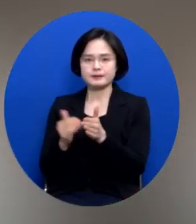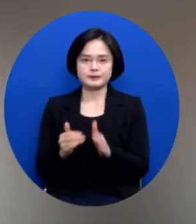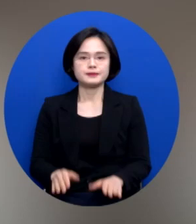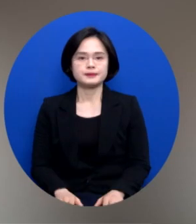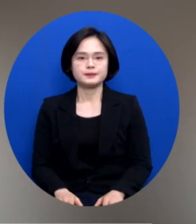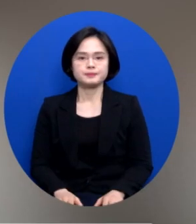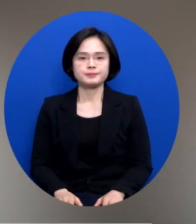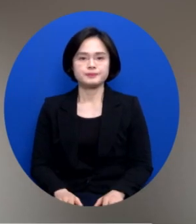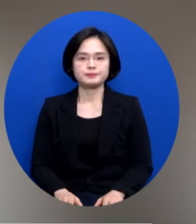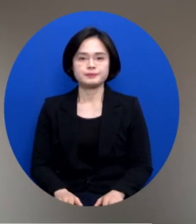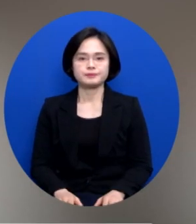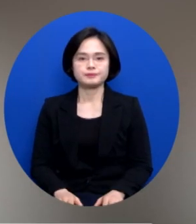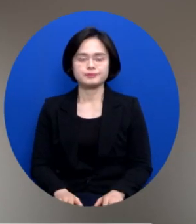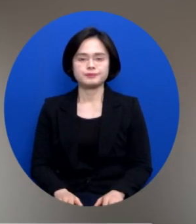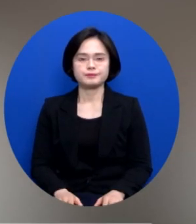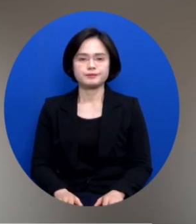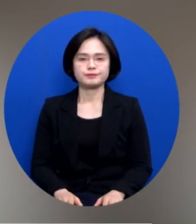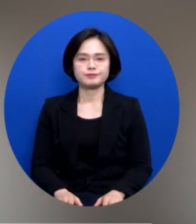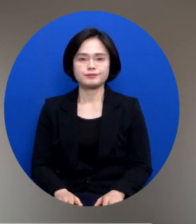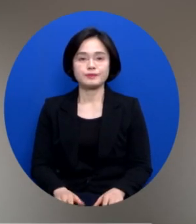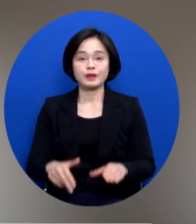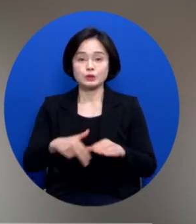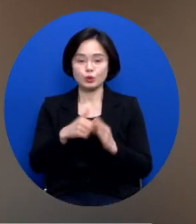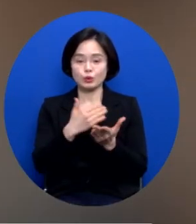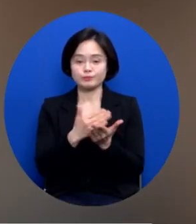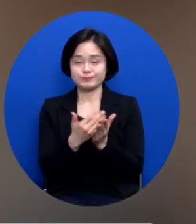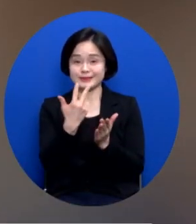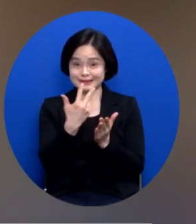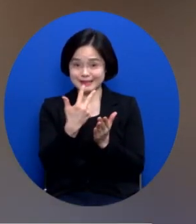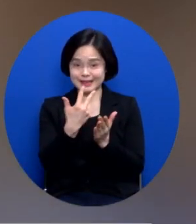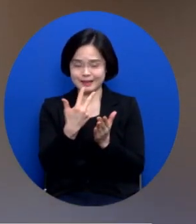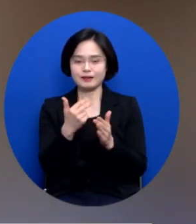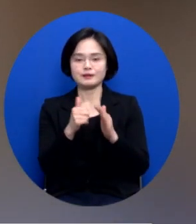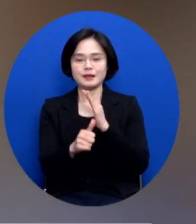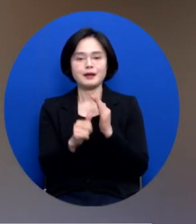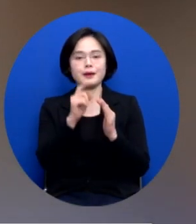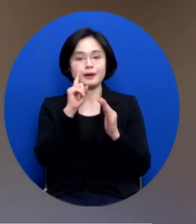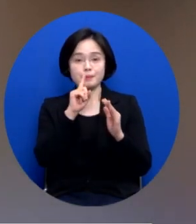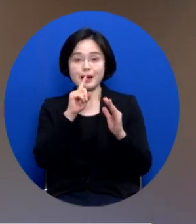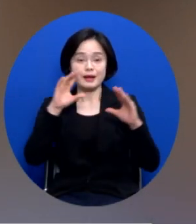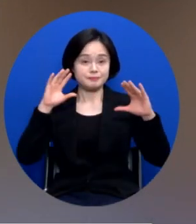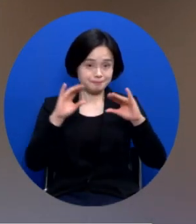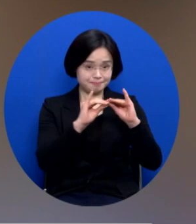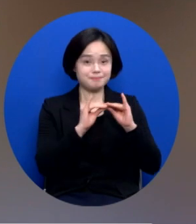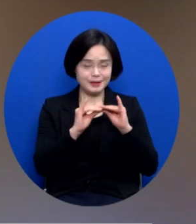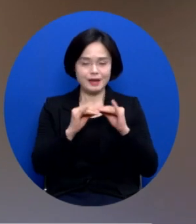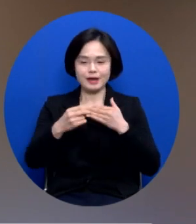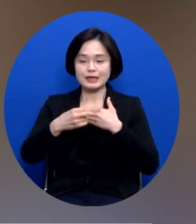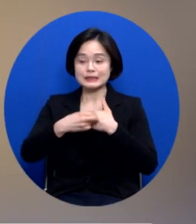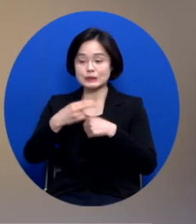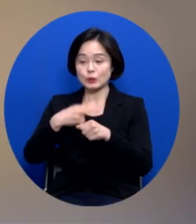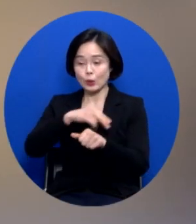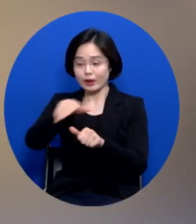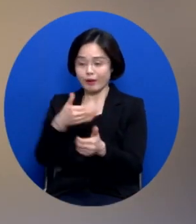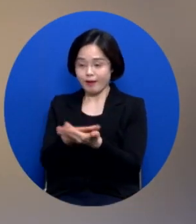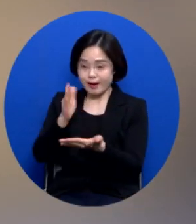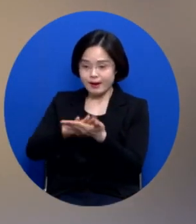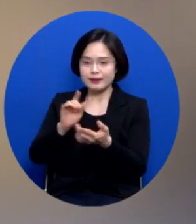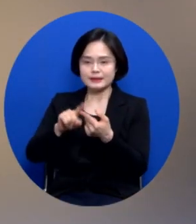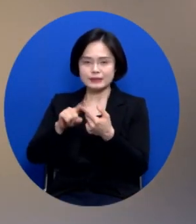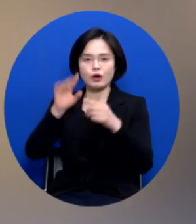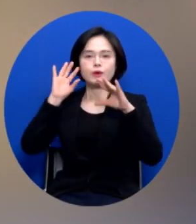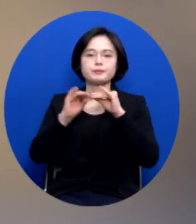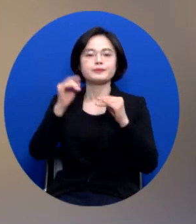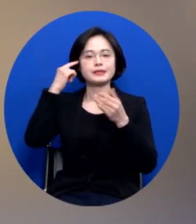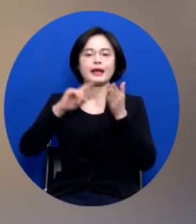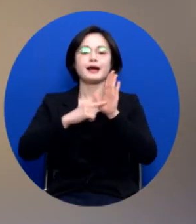이날 종교 지도자들은 7대 종단 명의로 의료개혁을 지지하는 성명을 발표하기로 했습니다. 이날 청와대